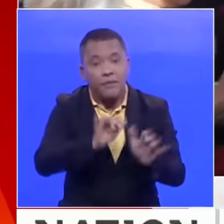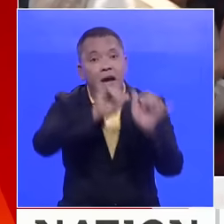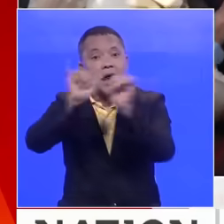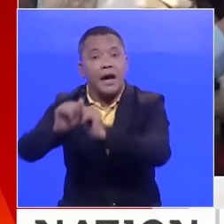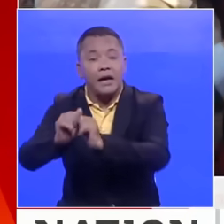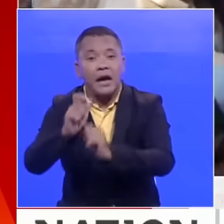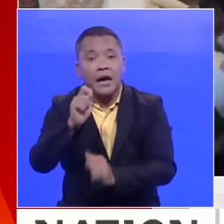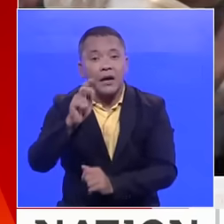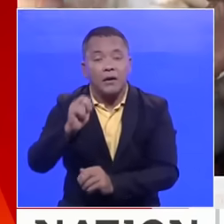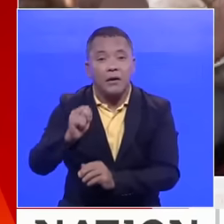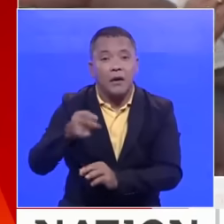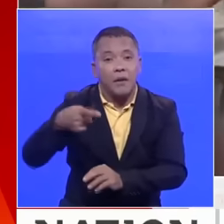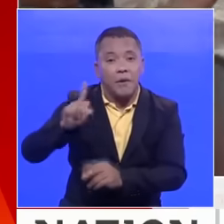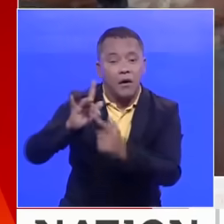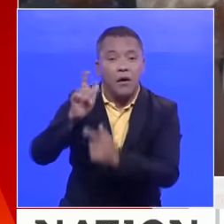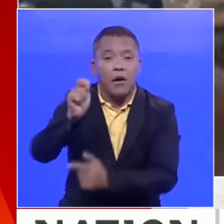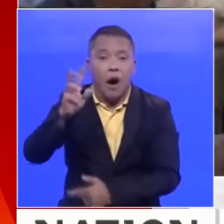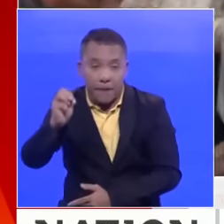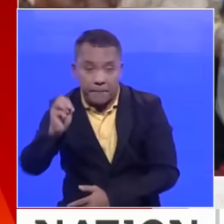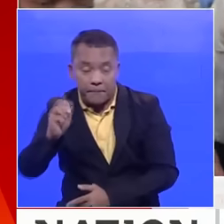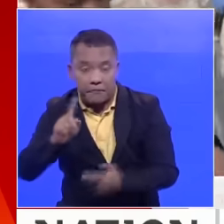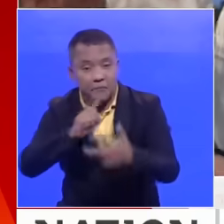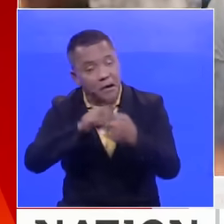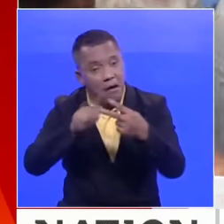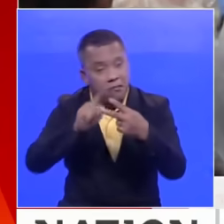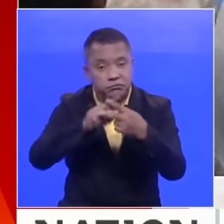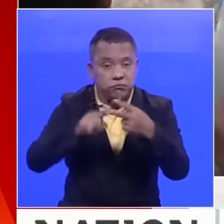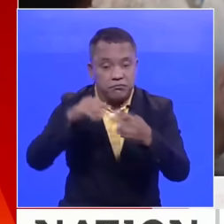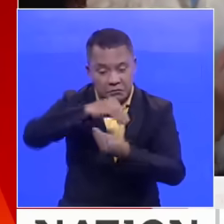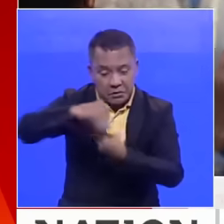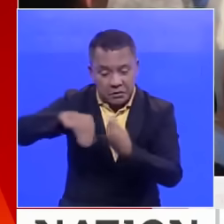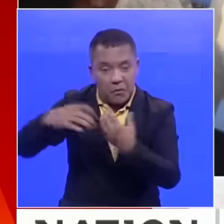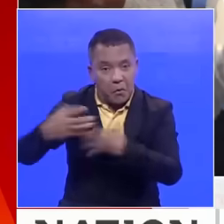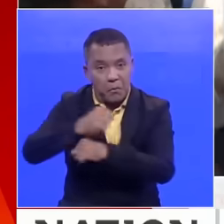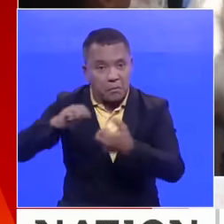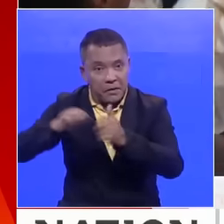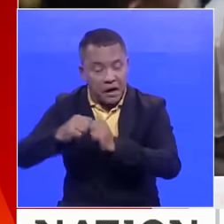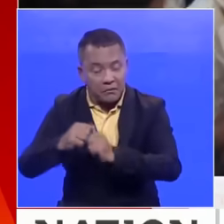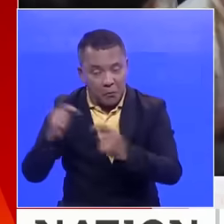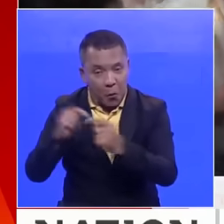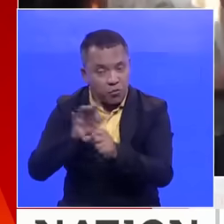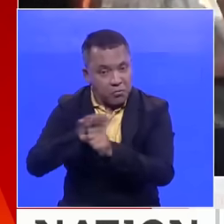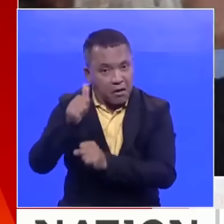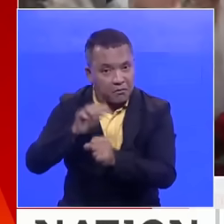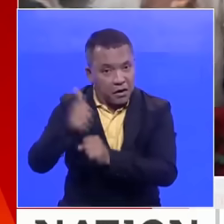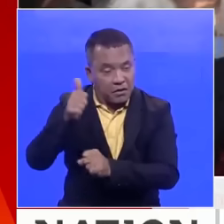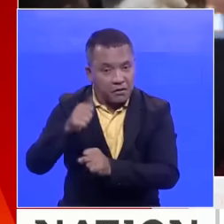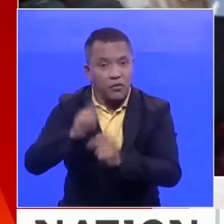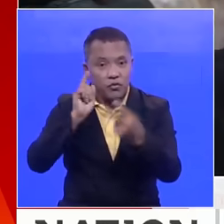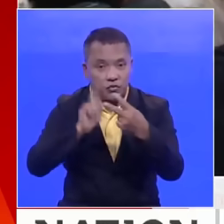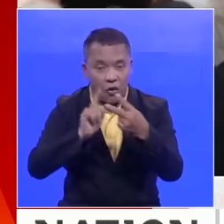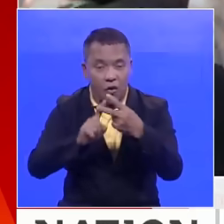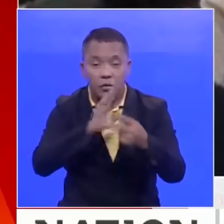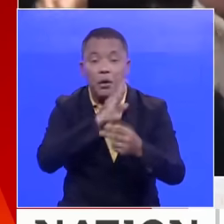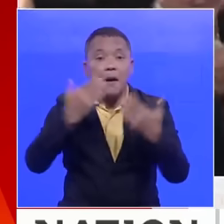เหรอบิ๊กป้อมหรอถ้ามาตอนนี้ถามว่าในบรรยากาศการเมืองแบบนี้เศรษฐกิจแบบนี้สังคมแบบนี้เหมาะหรรือยังอ่ะนะฮะ 2ก็คือถ้า